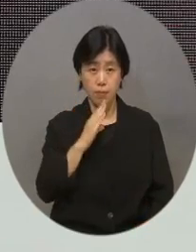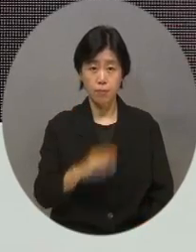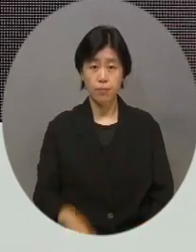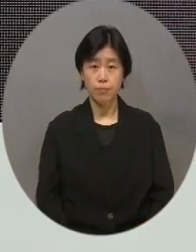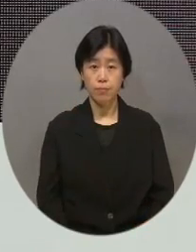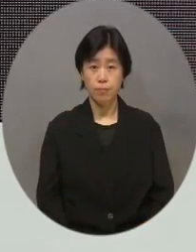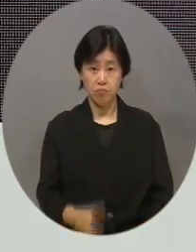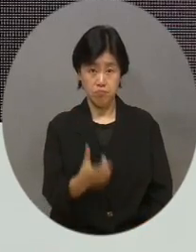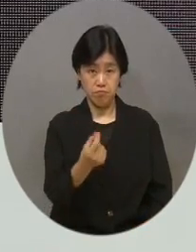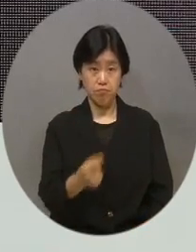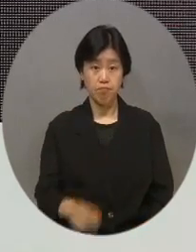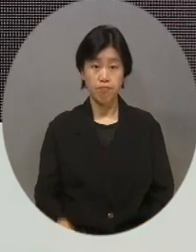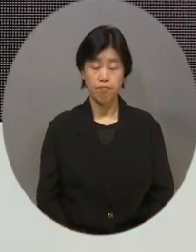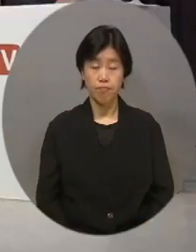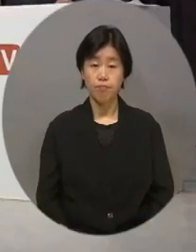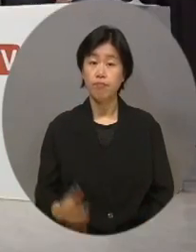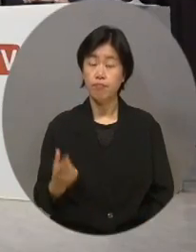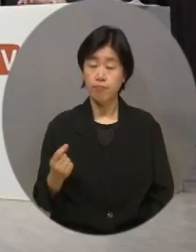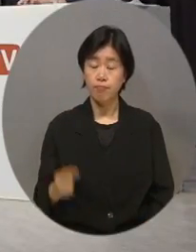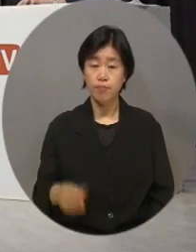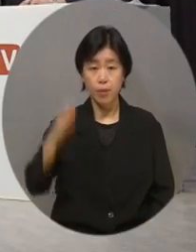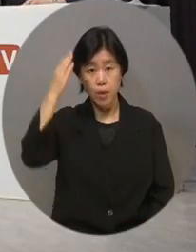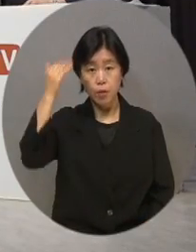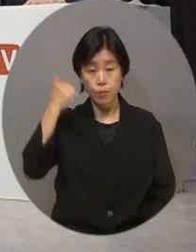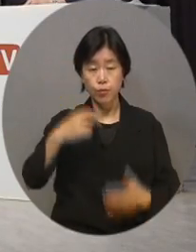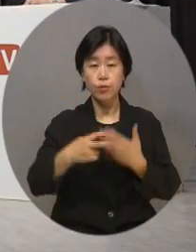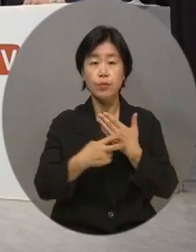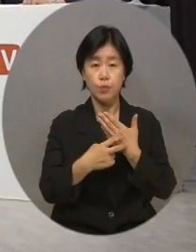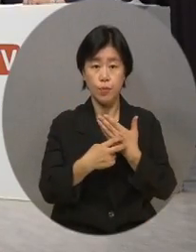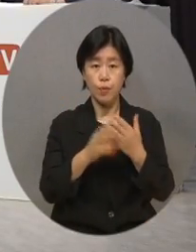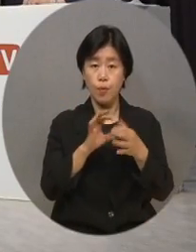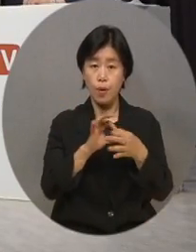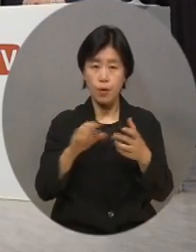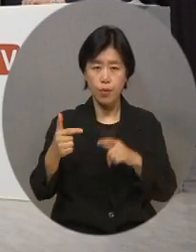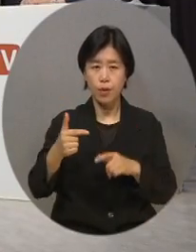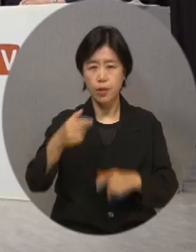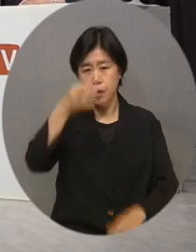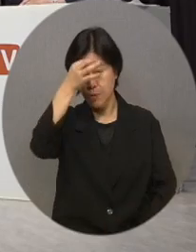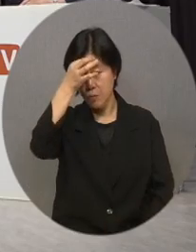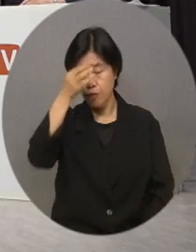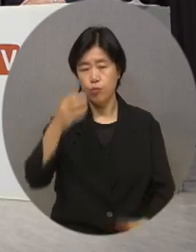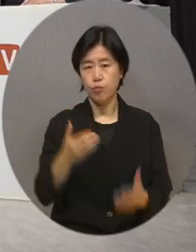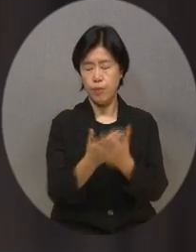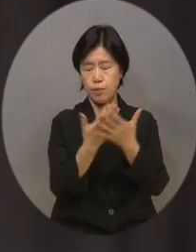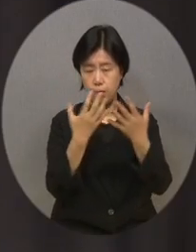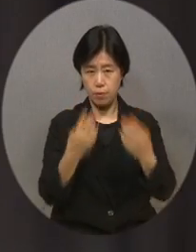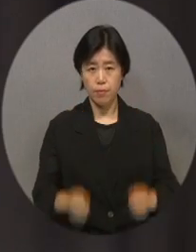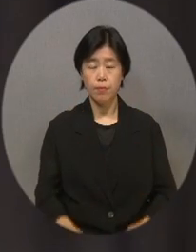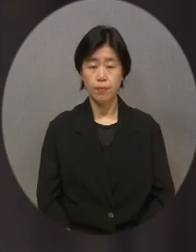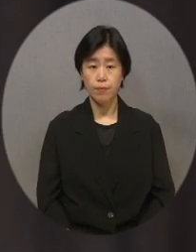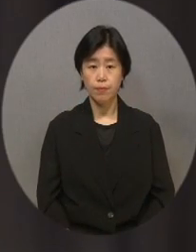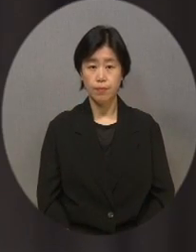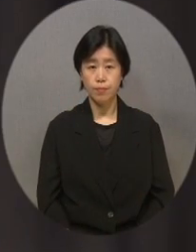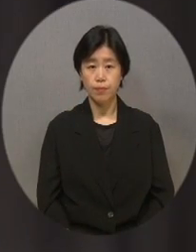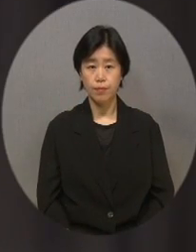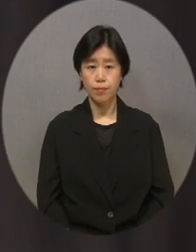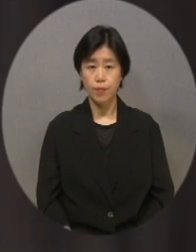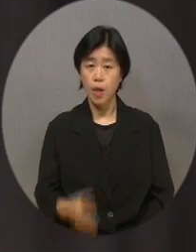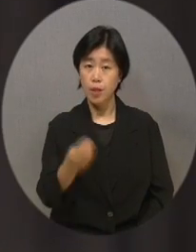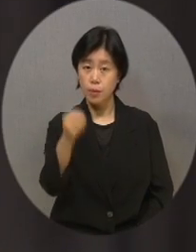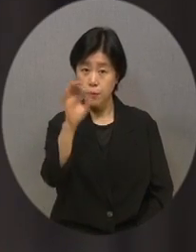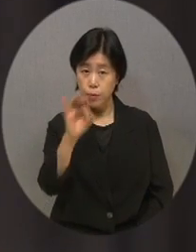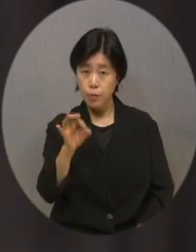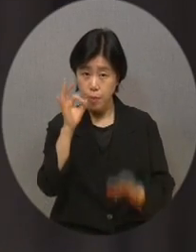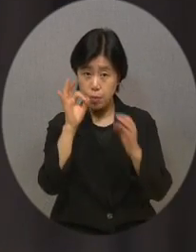높은 맞습니까? 네, 우리나라의 의료 수준이 굉장히 이제 높다고 평가를 하고 있는데요. 이제 그것은 이제 수치로 우리가 알 수가